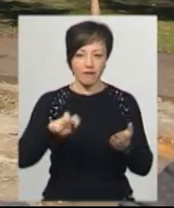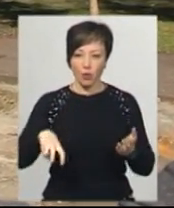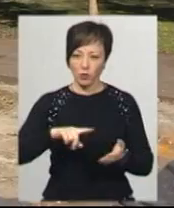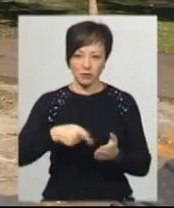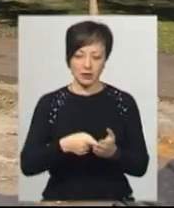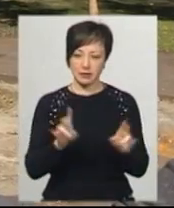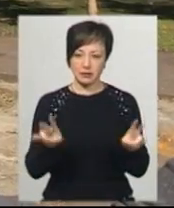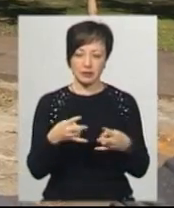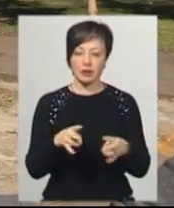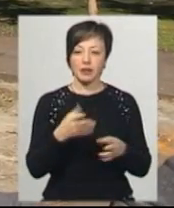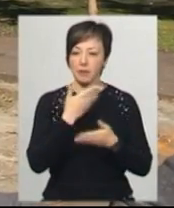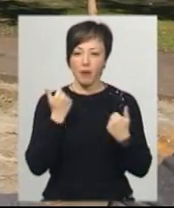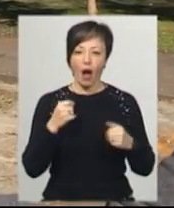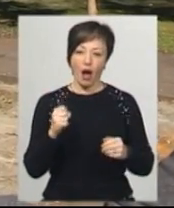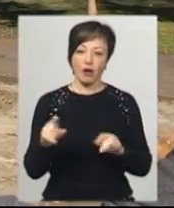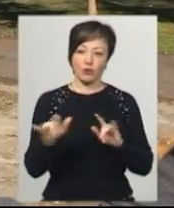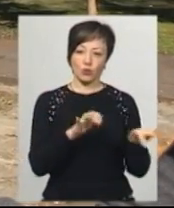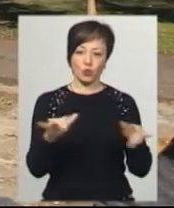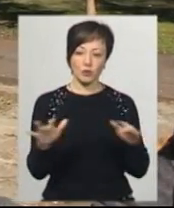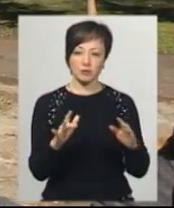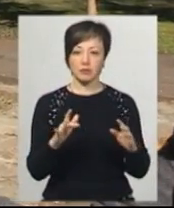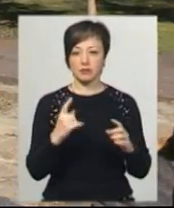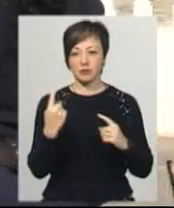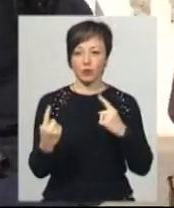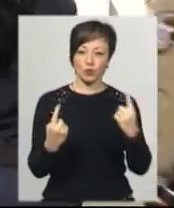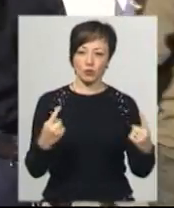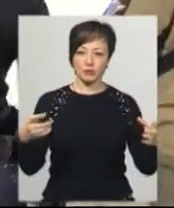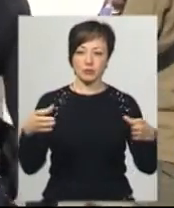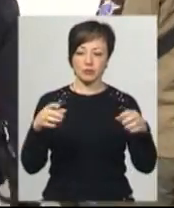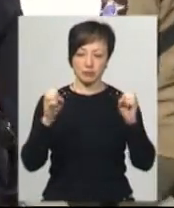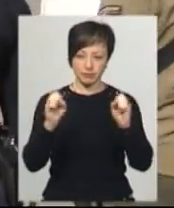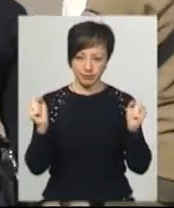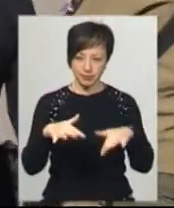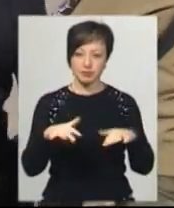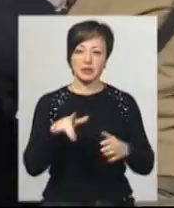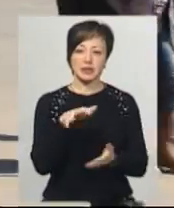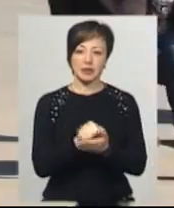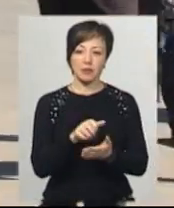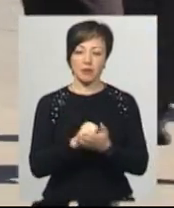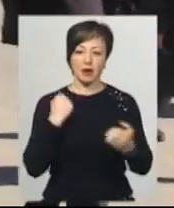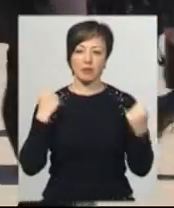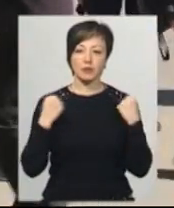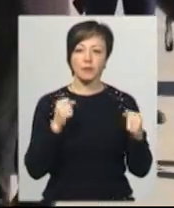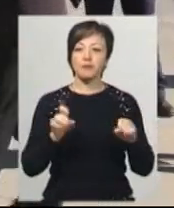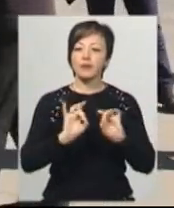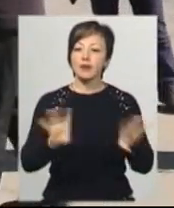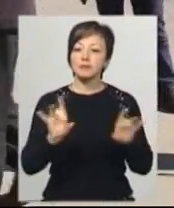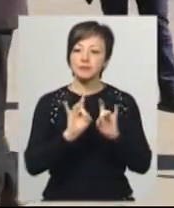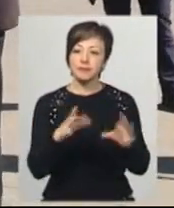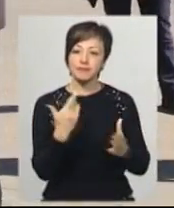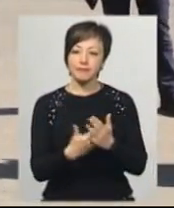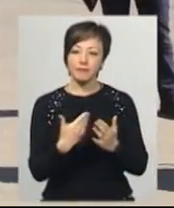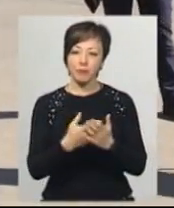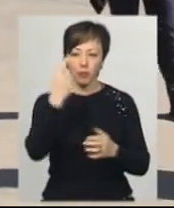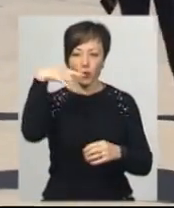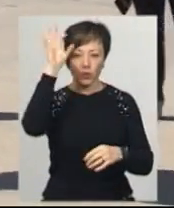розрухатися, то збираємося по одиночці і займаємося. Зазвичай поліція проводить профілактичну бесіду, каже інспектор Ротин номер